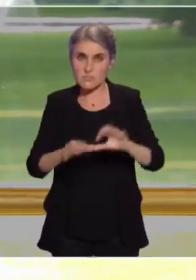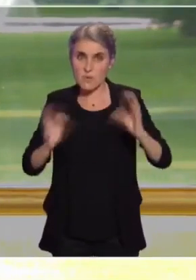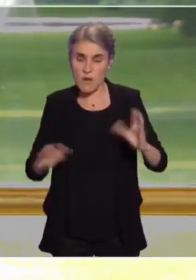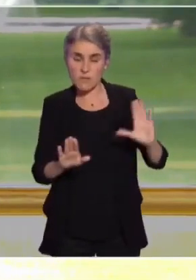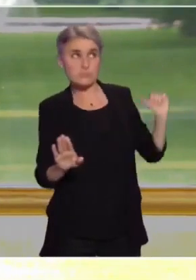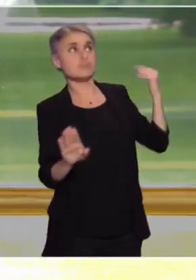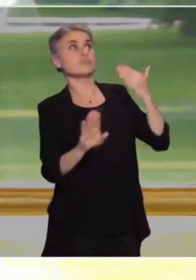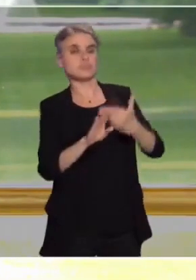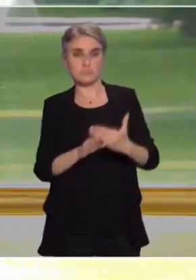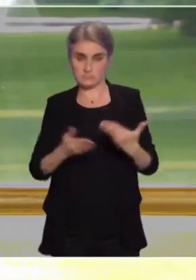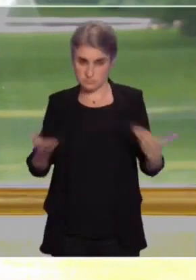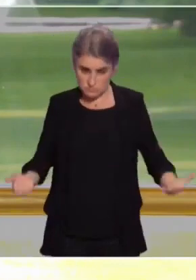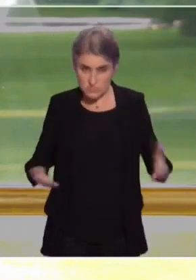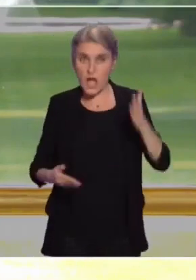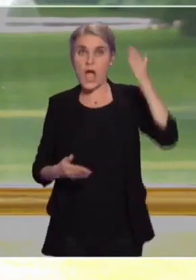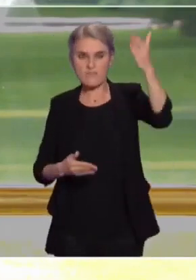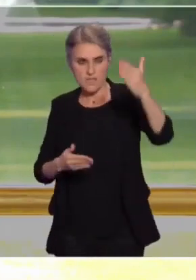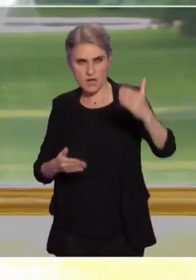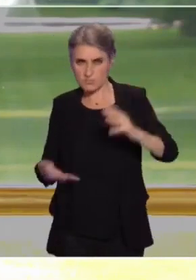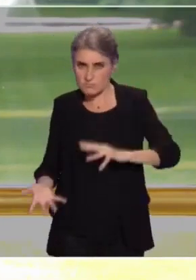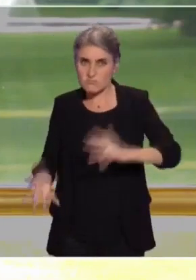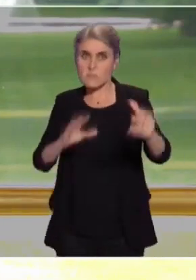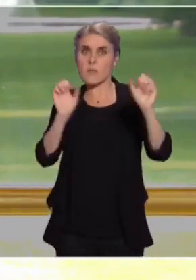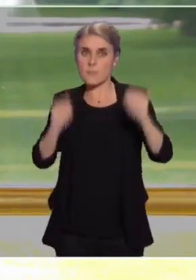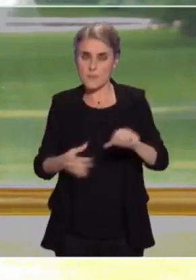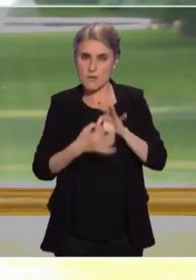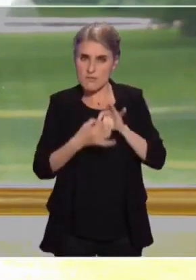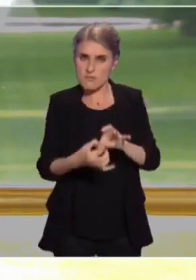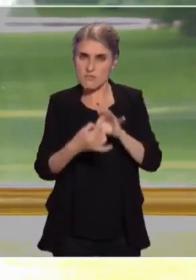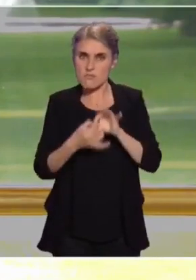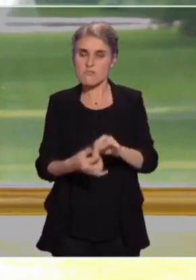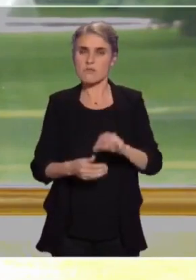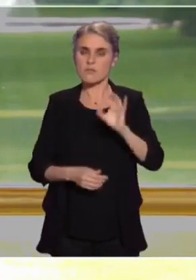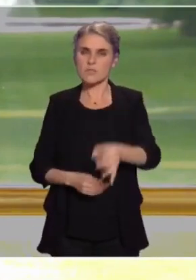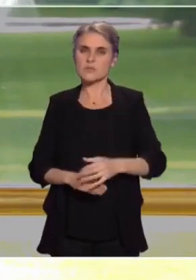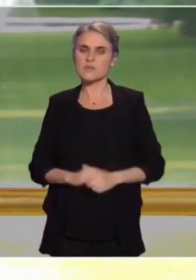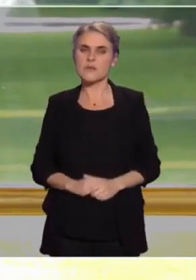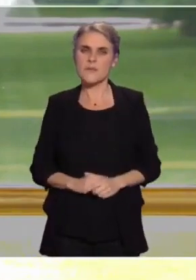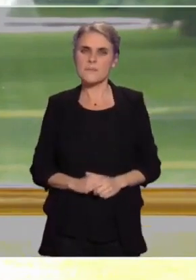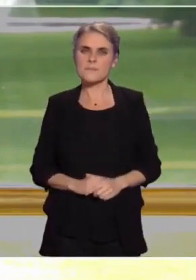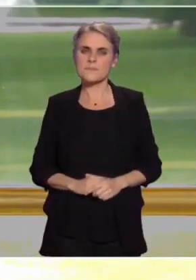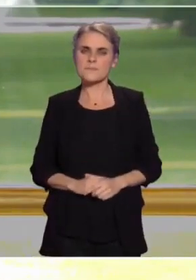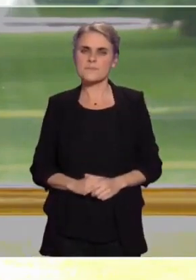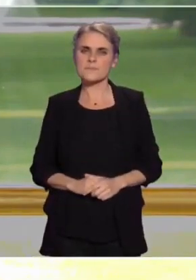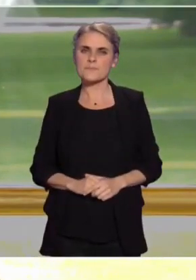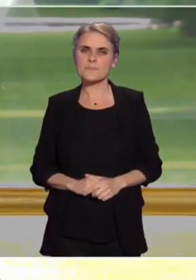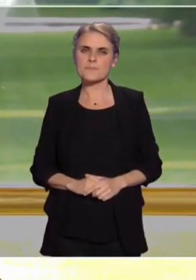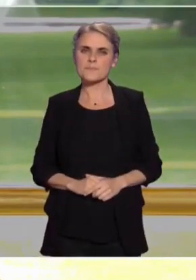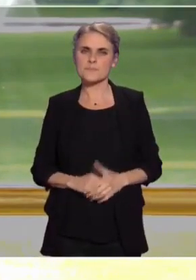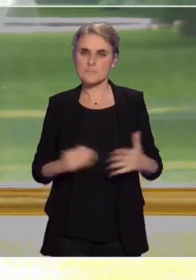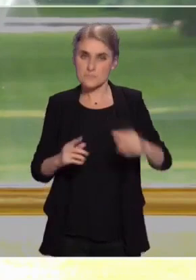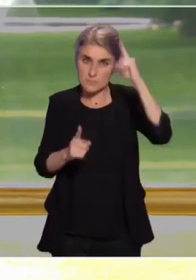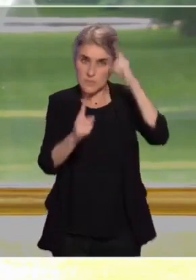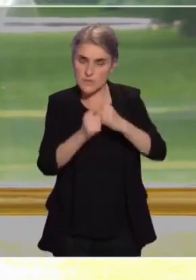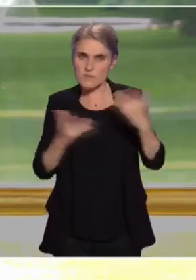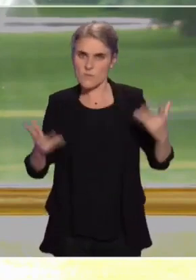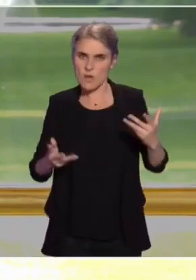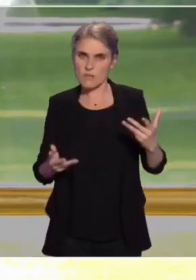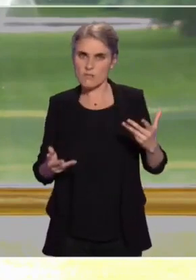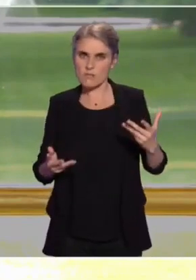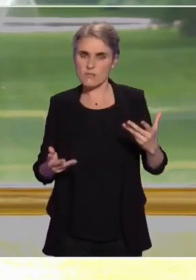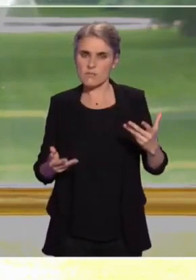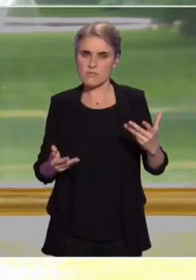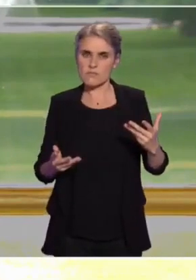et un avenir possible d'une rive à l'autre de la méditerranée avec une volonté de vérité